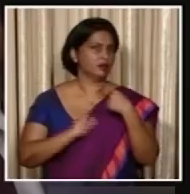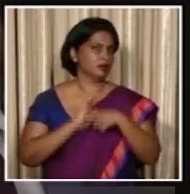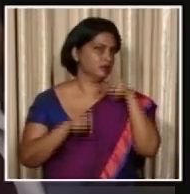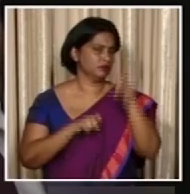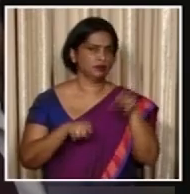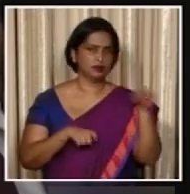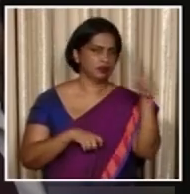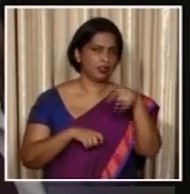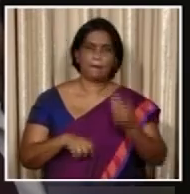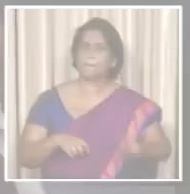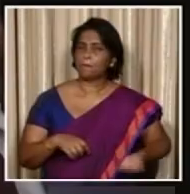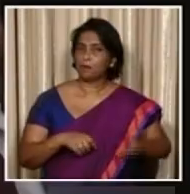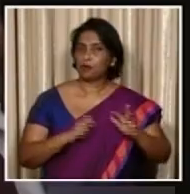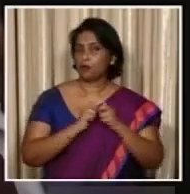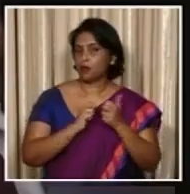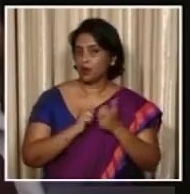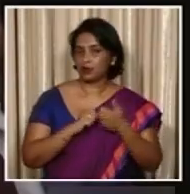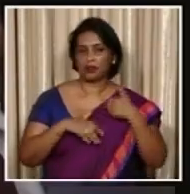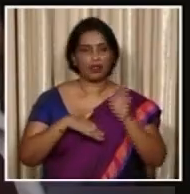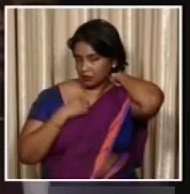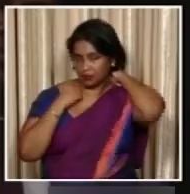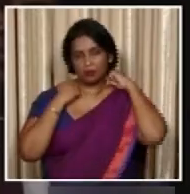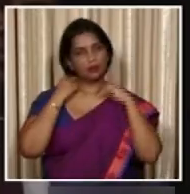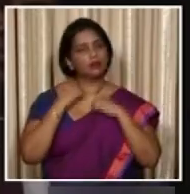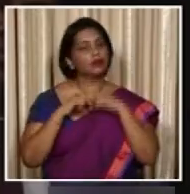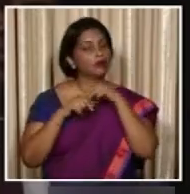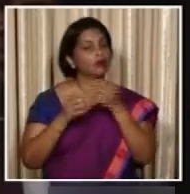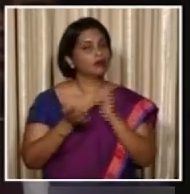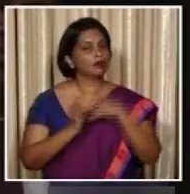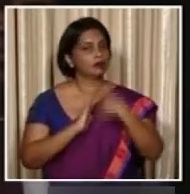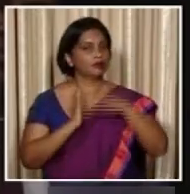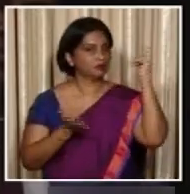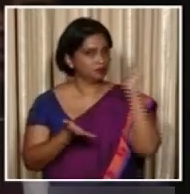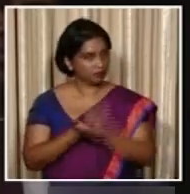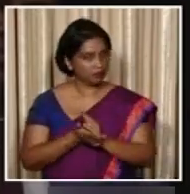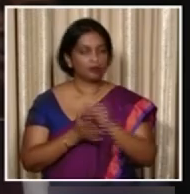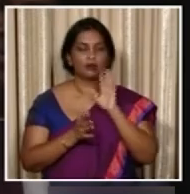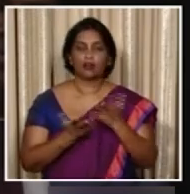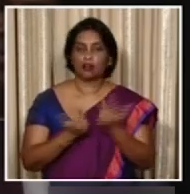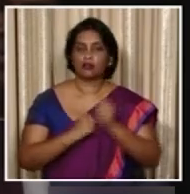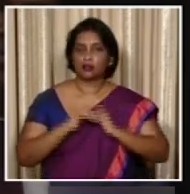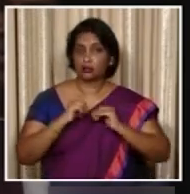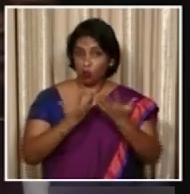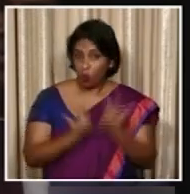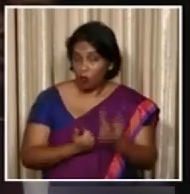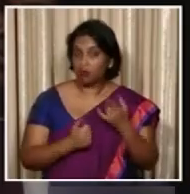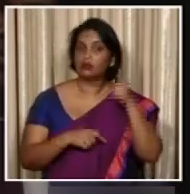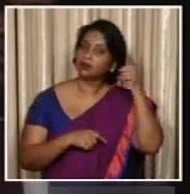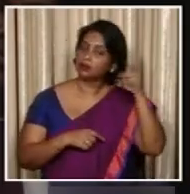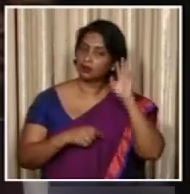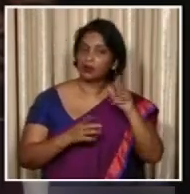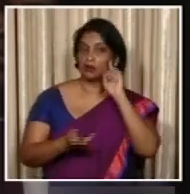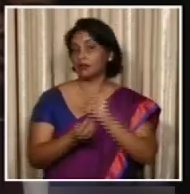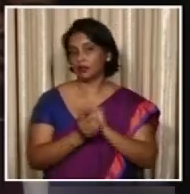ശ്രീലാങ്കികേകുട ബംഗ്ലാദേശേ അനതുരക് സിദ്ധ വേല നേ കിയന എക നവത ലങ്കാവട ഗെൻവാ ഗനീമ സന്ധ ആവശ്യകത്വയക് ഏതി ഉണോത് ഈ വഗേമ ഉൻഗേ